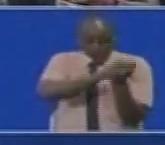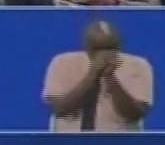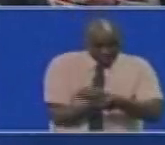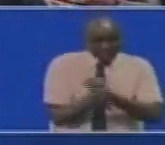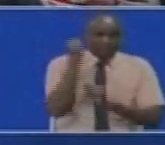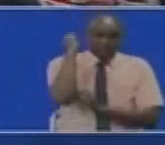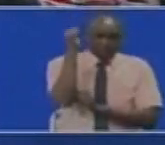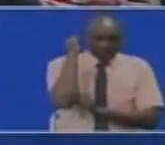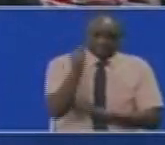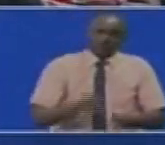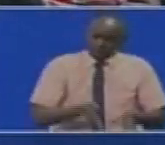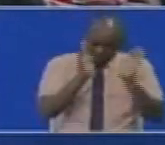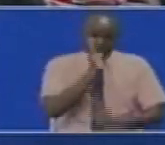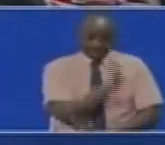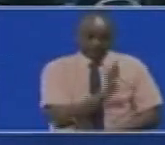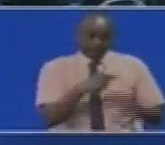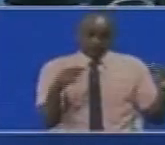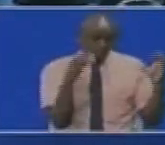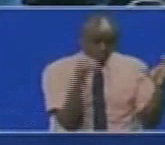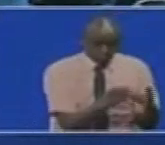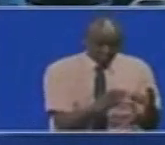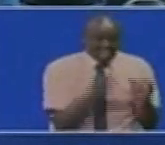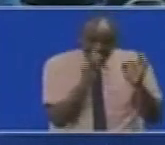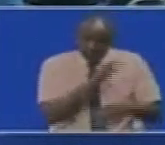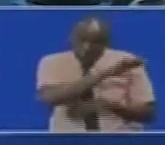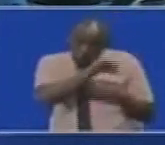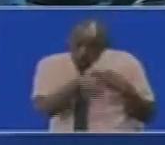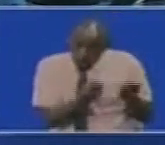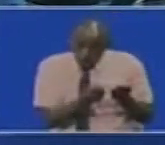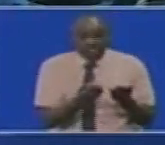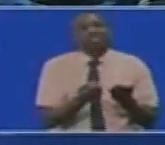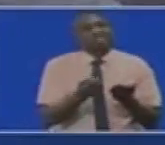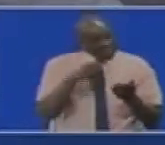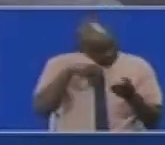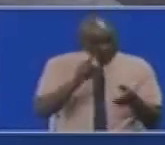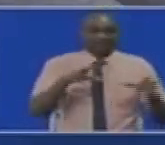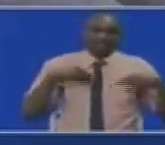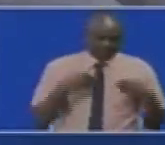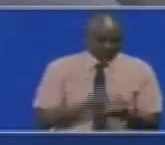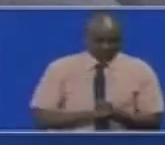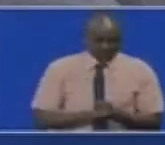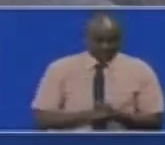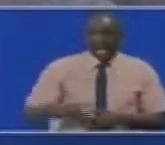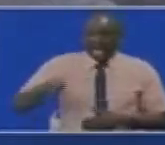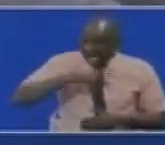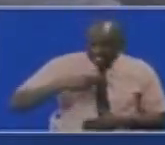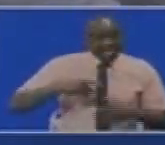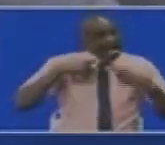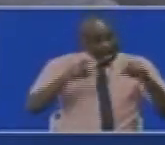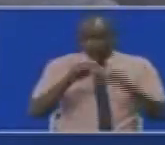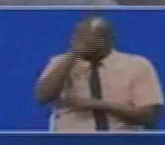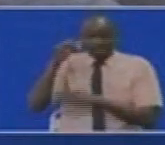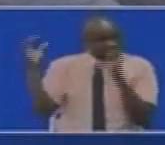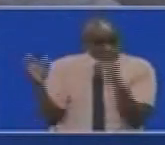ya siasa nchini iwapo mikakati ya wana upinzani itagonga ndipo. We will not allow Jubilee